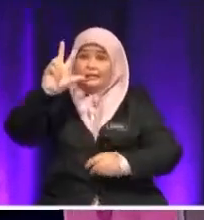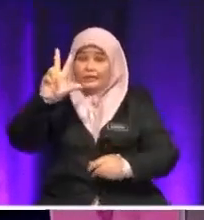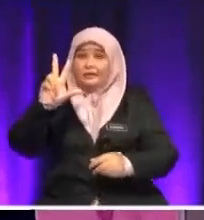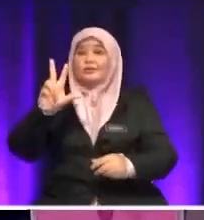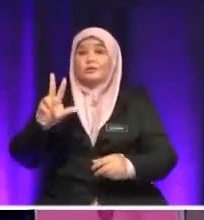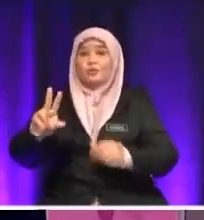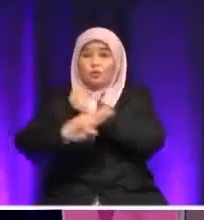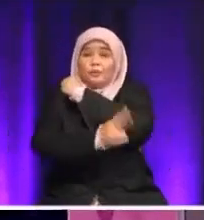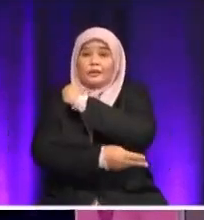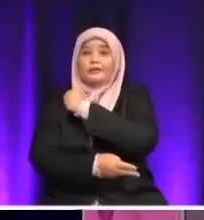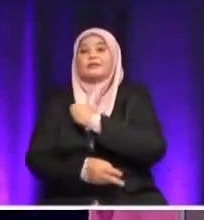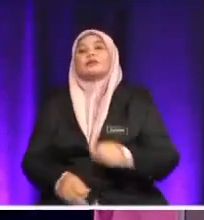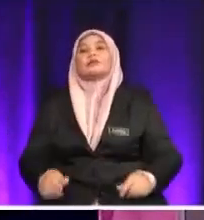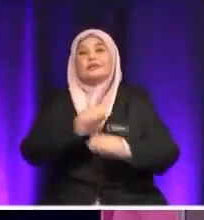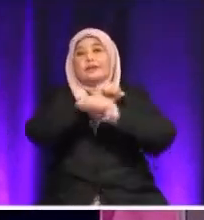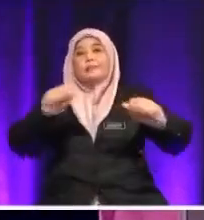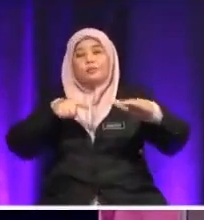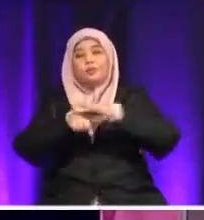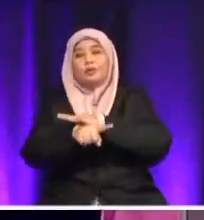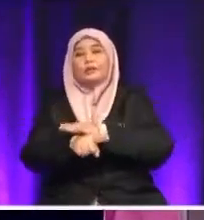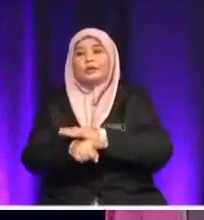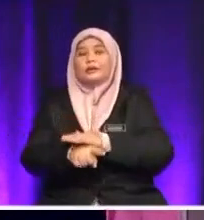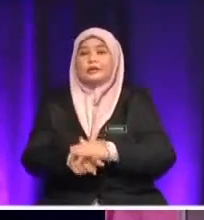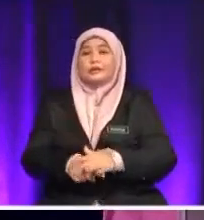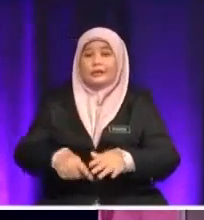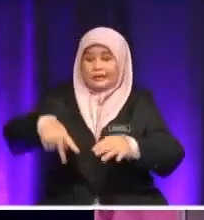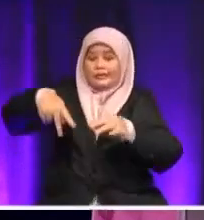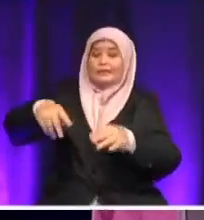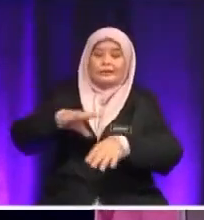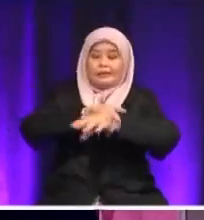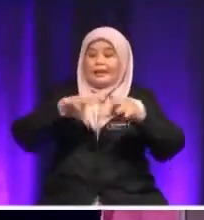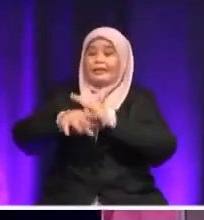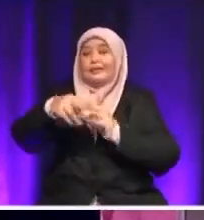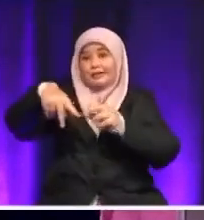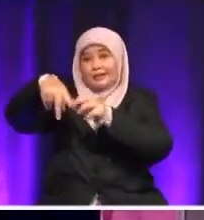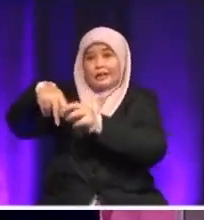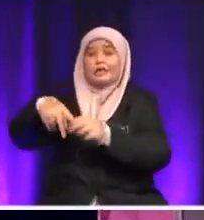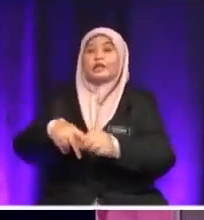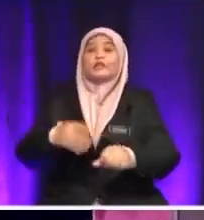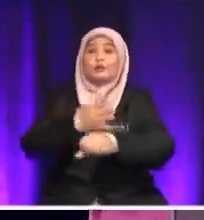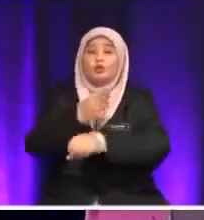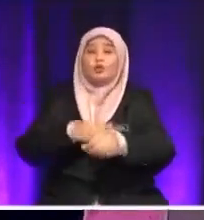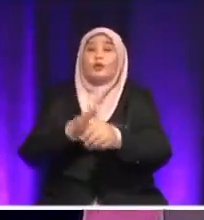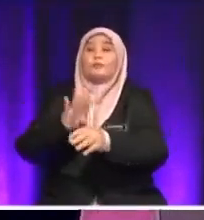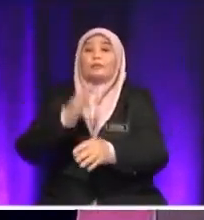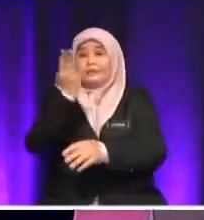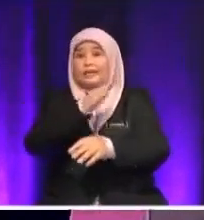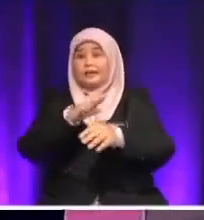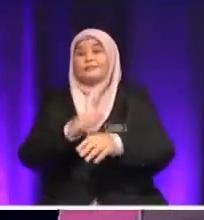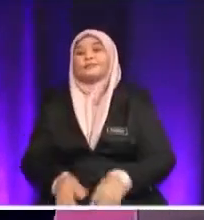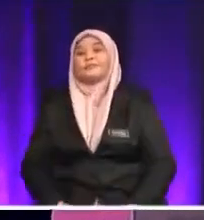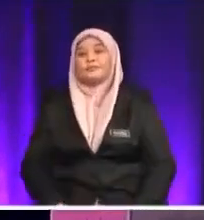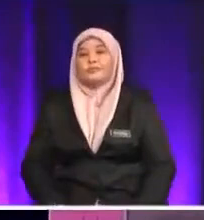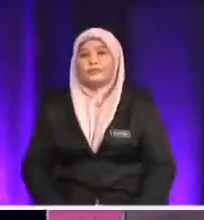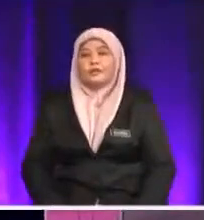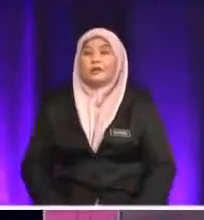pertama, kalau dia tanpa membunuh, kita akan tangan dan kaki akan dipotong bersilang hakim. Kalau dia ganggu ketenteraman awam,